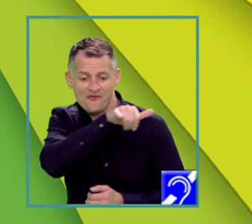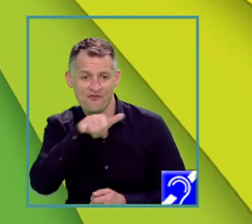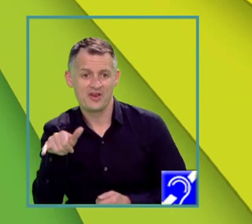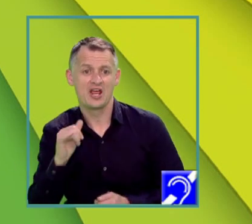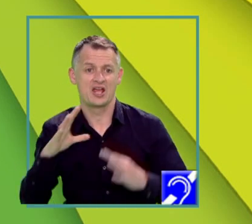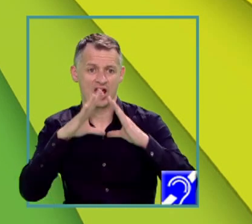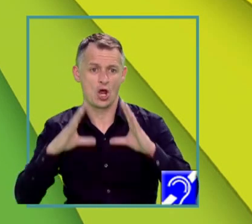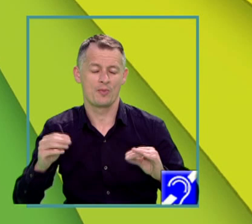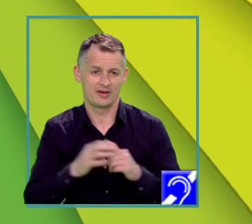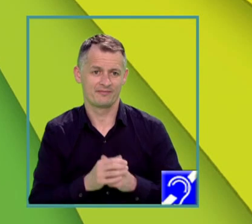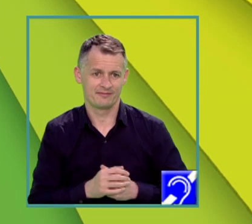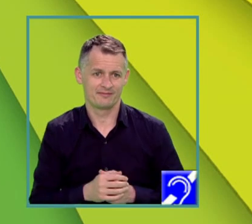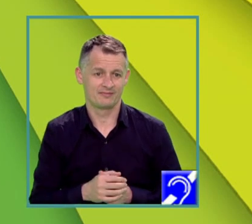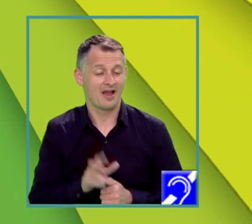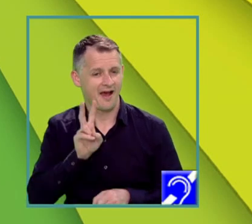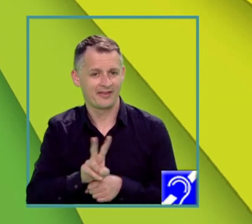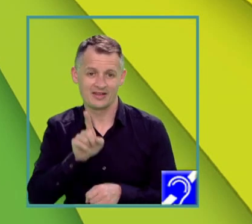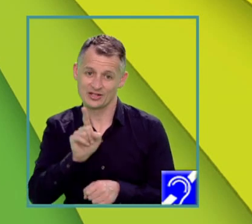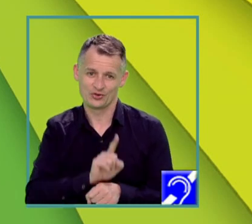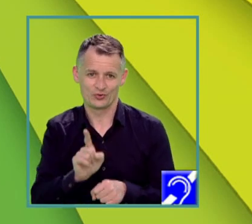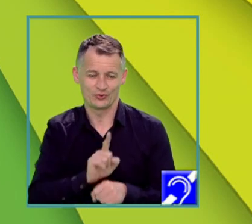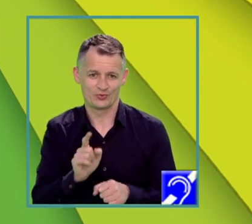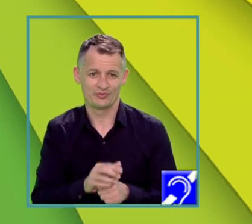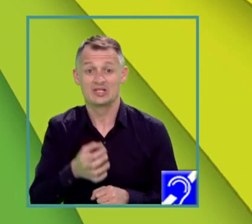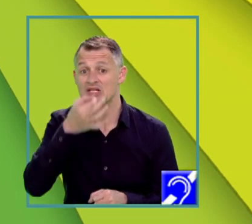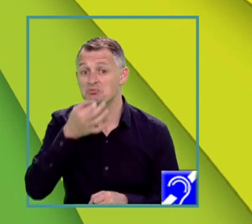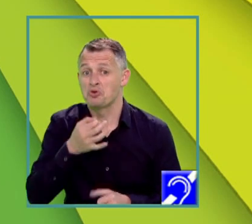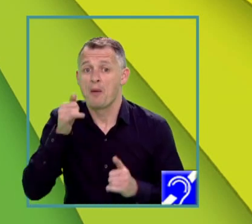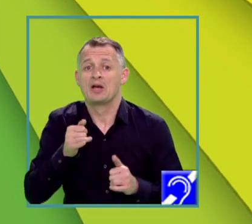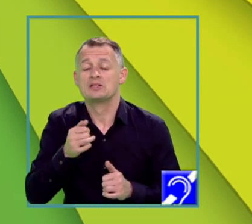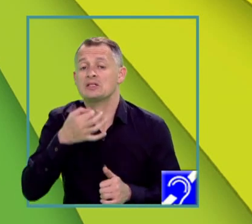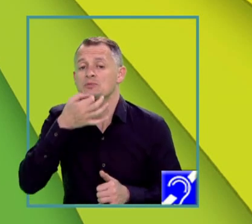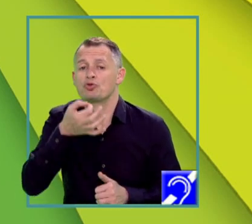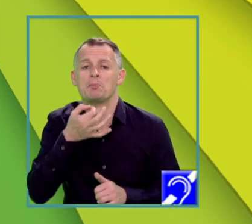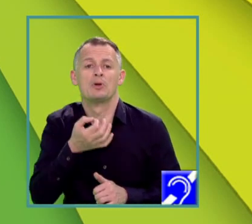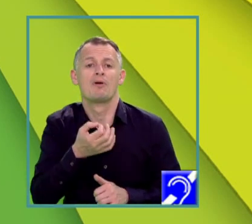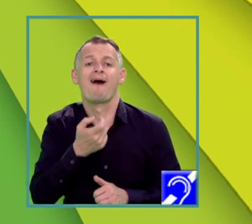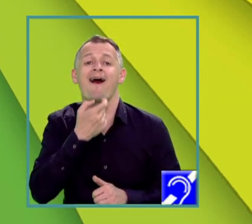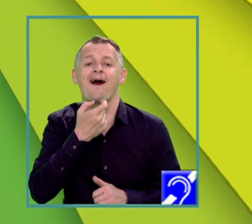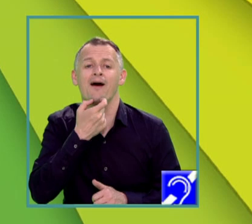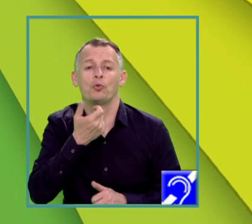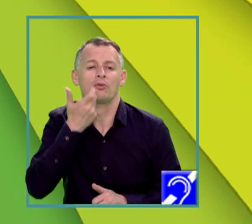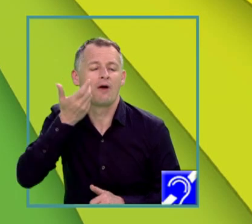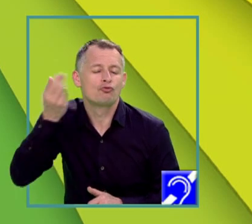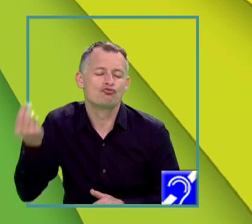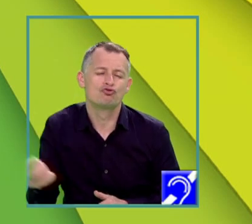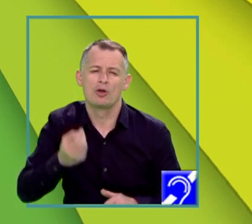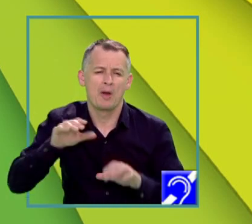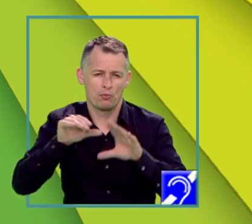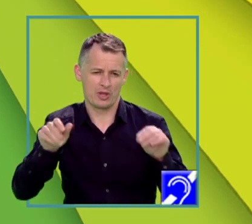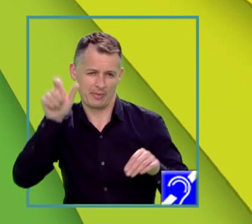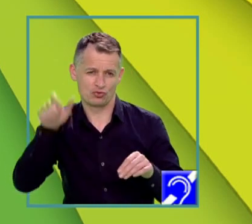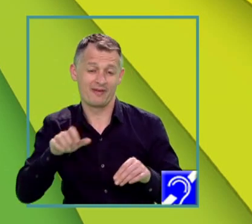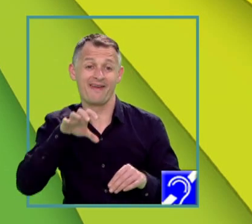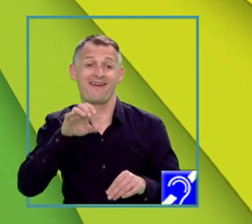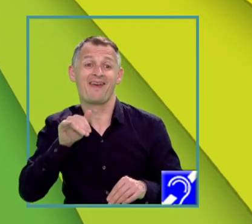atenți la aceste lucruri disociere să precizăm doar anul în care sa înregistrat cel mai mare număr de imigranți